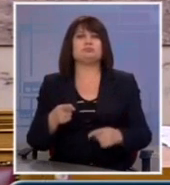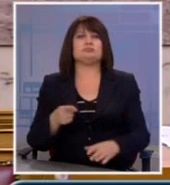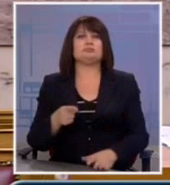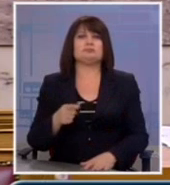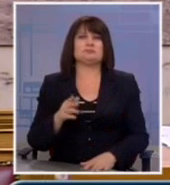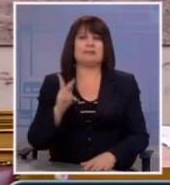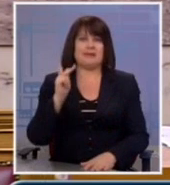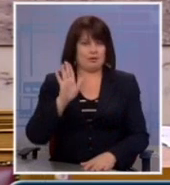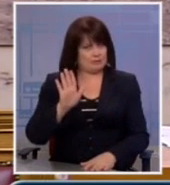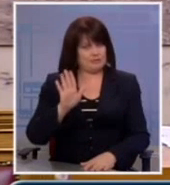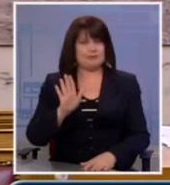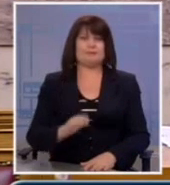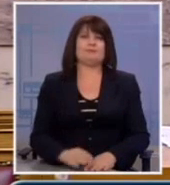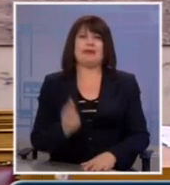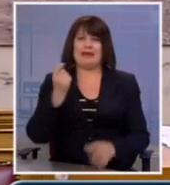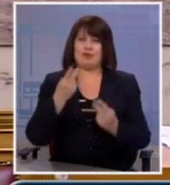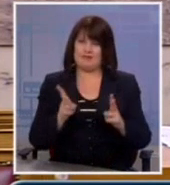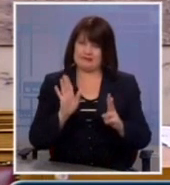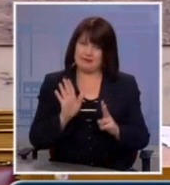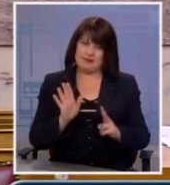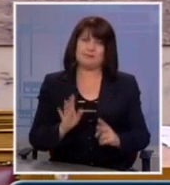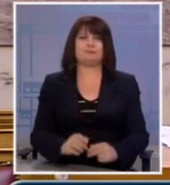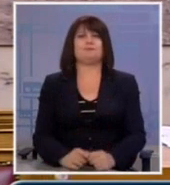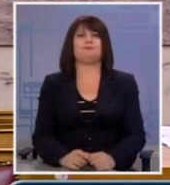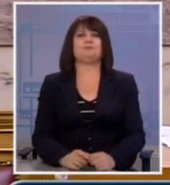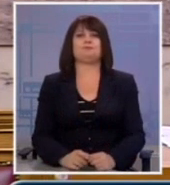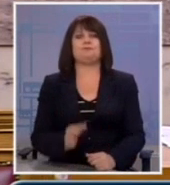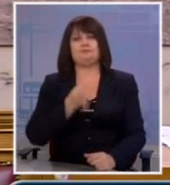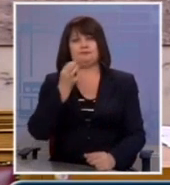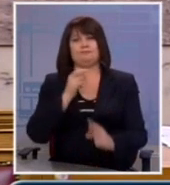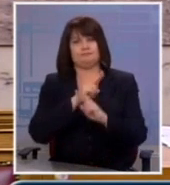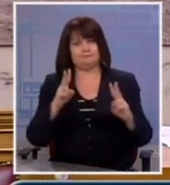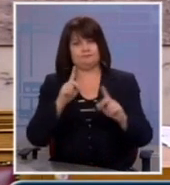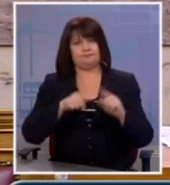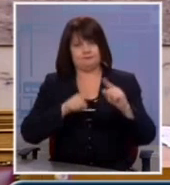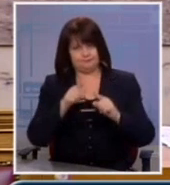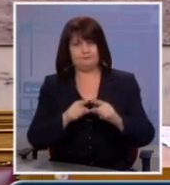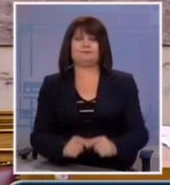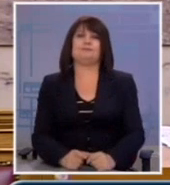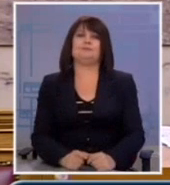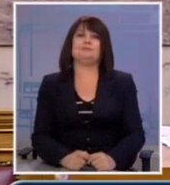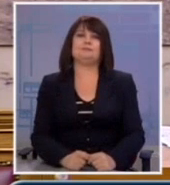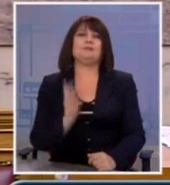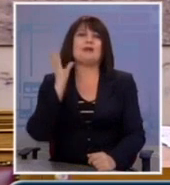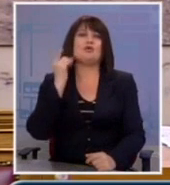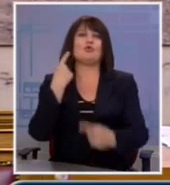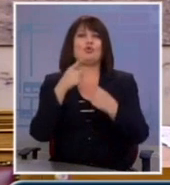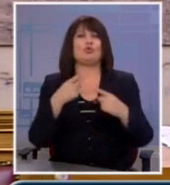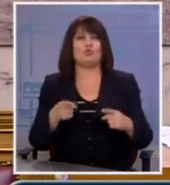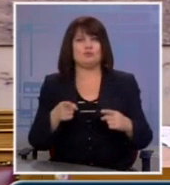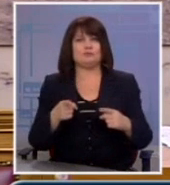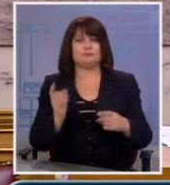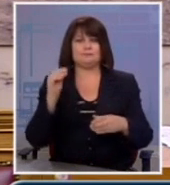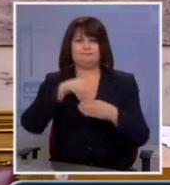έχω δει, θα σας δώσω το λόγο, επιτρέψτε μου μόνο να διασαφίσουμε ορισμένα πράγματα. Επειδή ακούω διάφορες